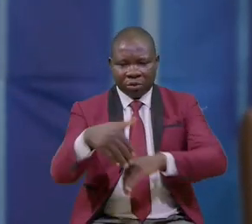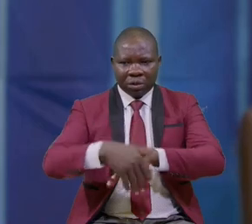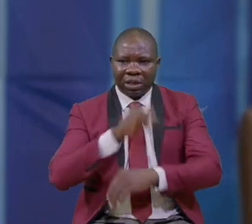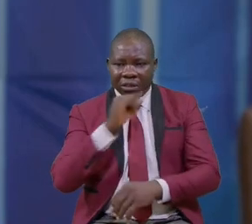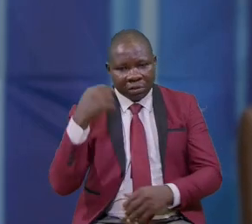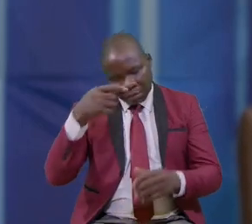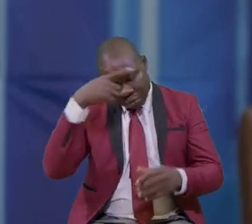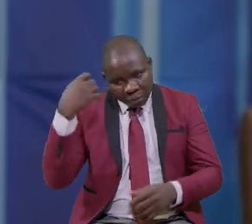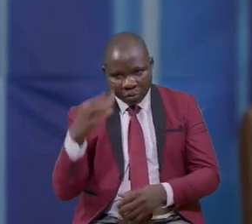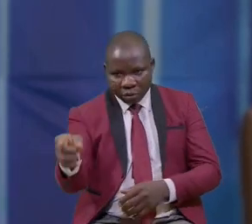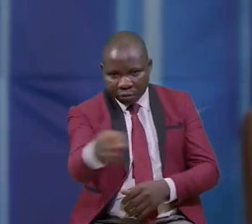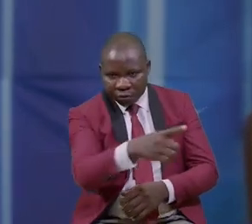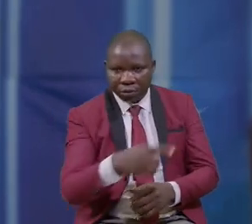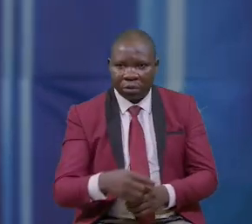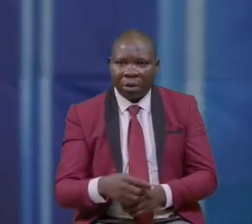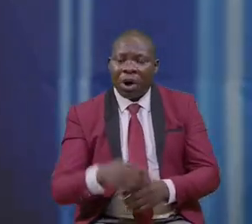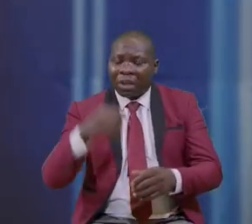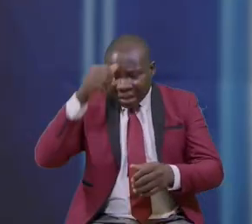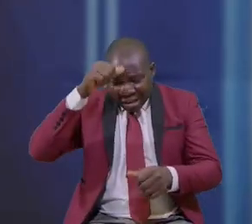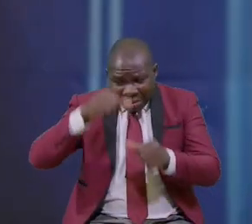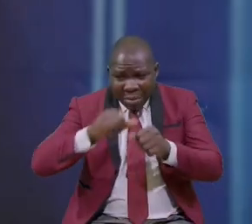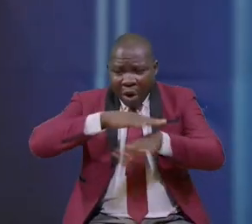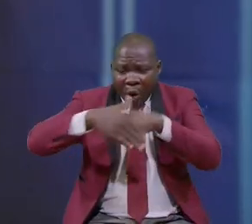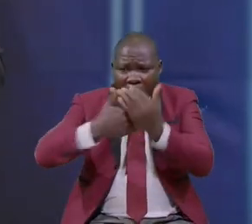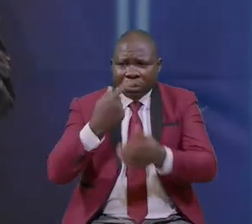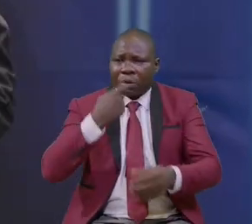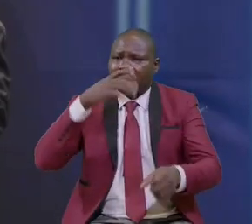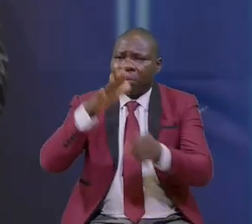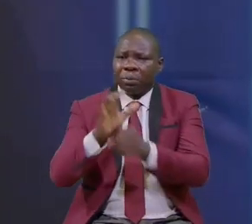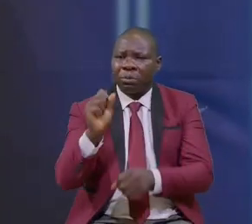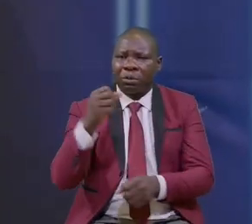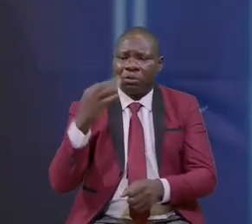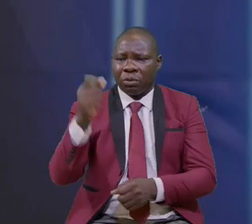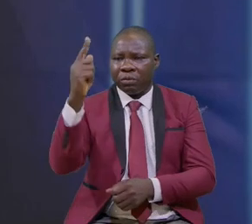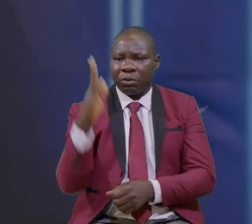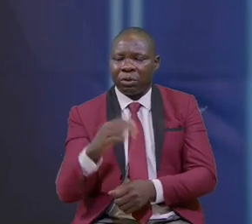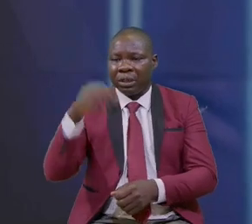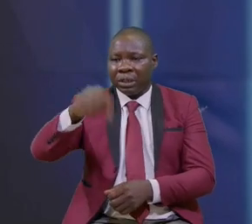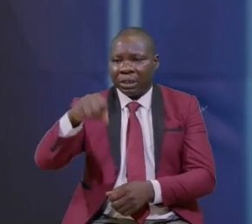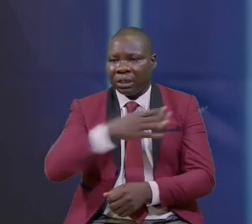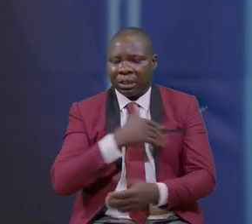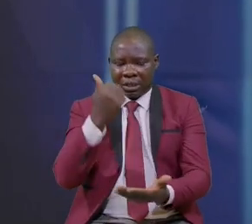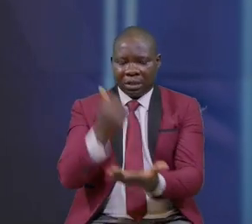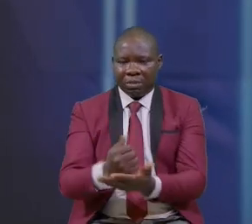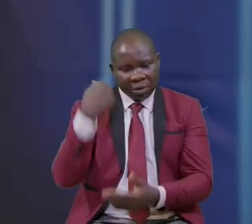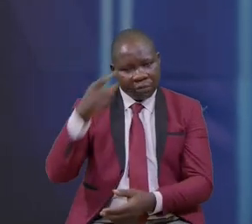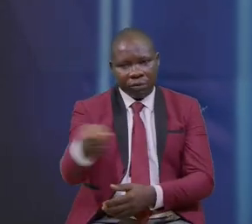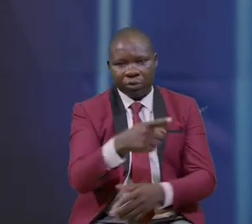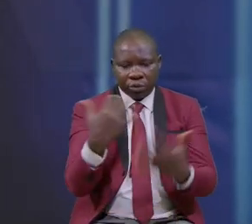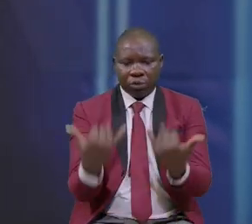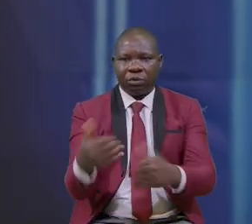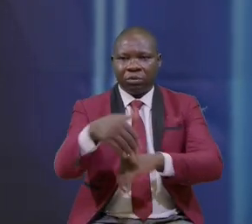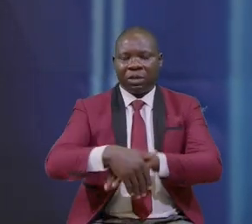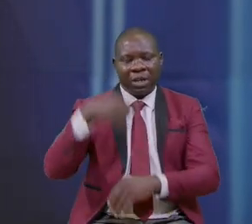en particulier. Rappelle-toi, toutes les promesses de Dieu, oui et amen, sont pour toi en particulier ce soir.